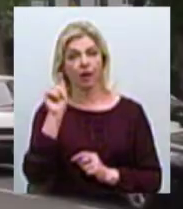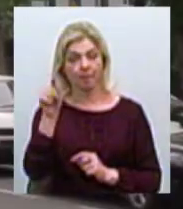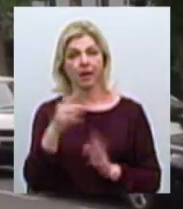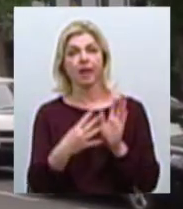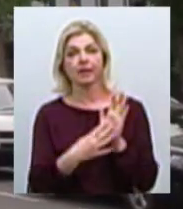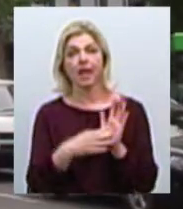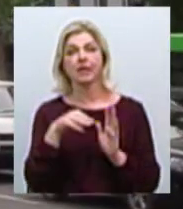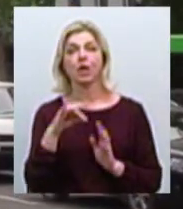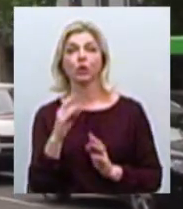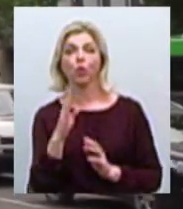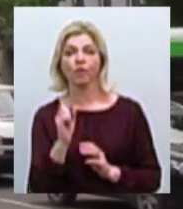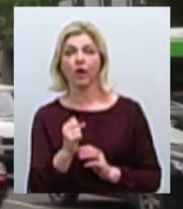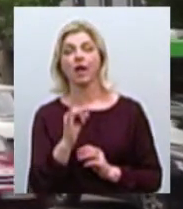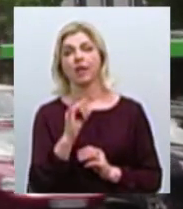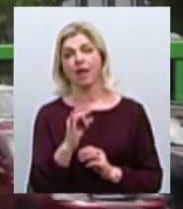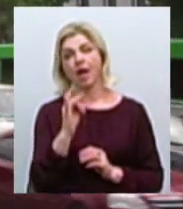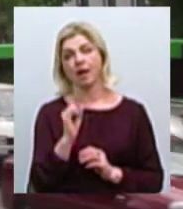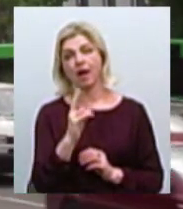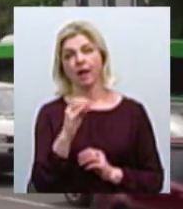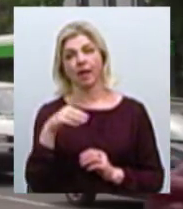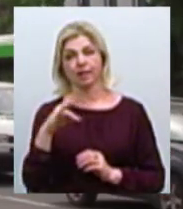9 – в Тернівку, 3 – в Ракетне урочище.